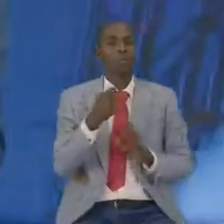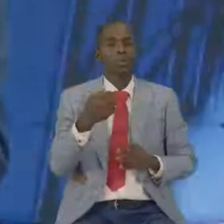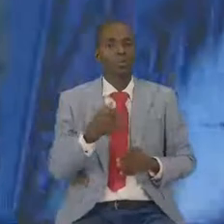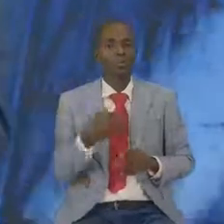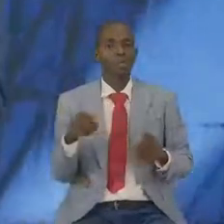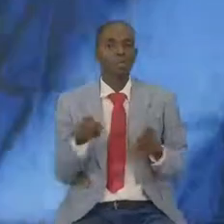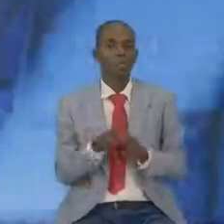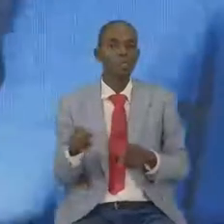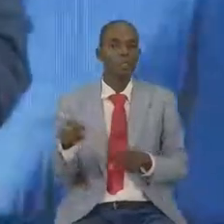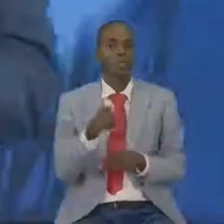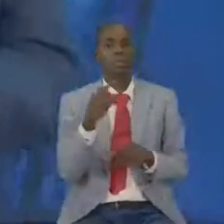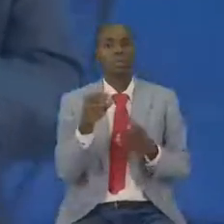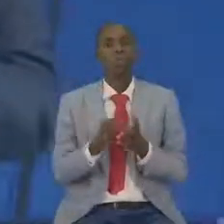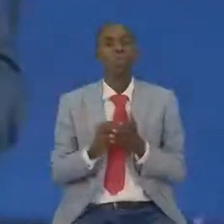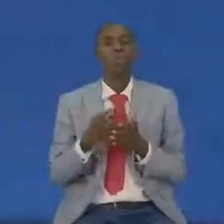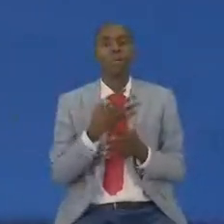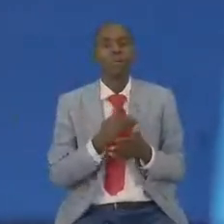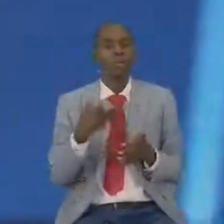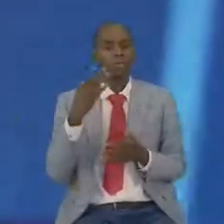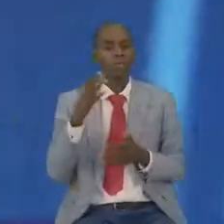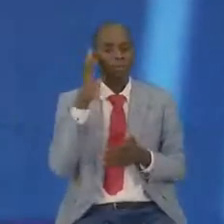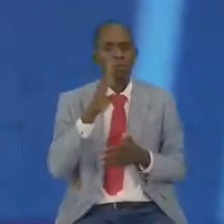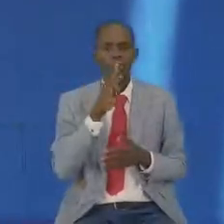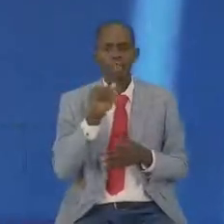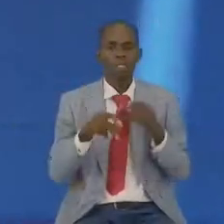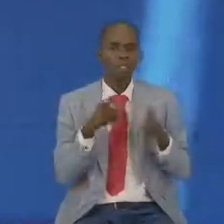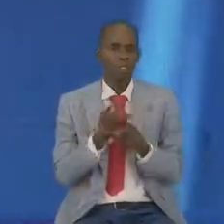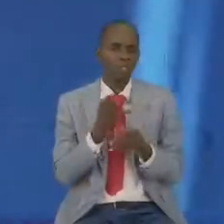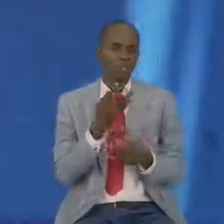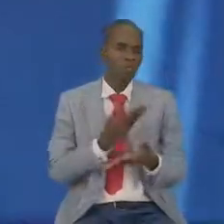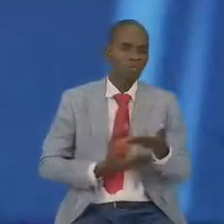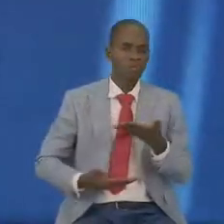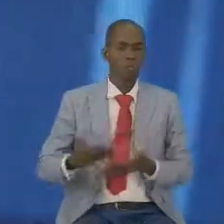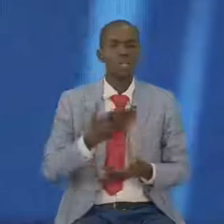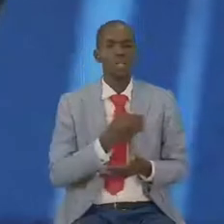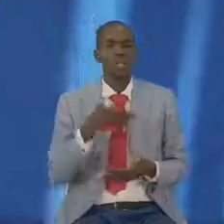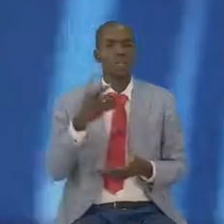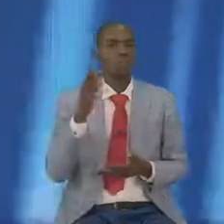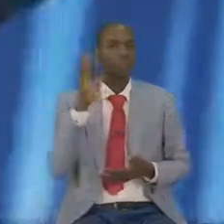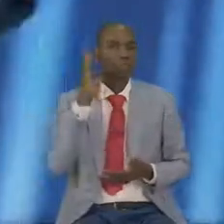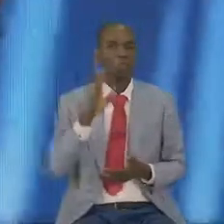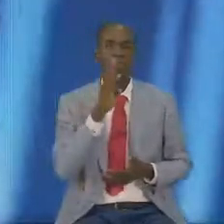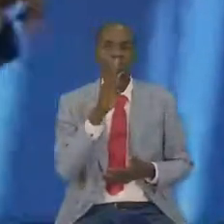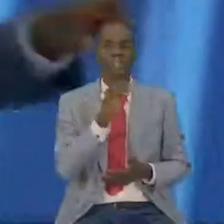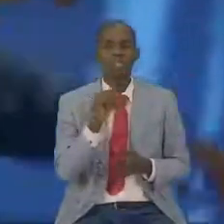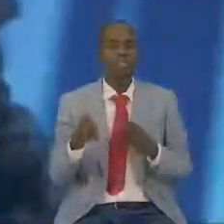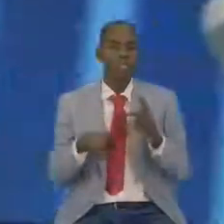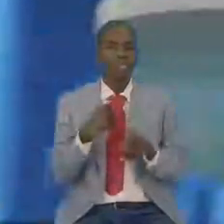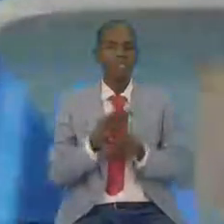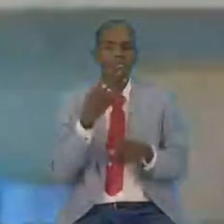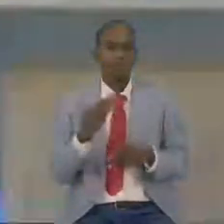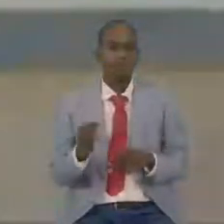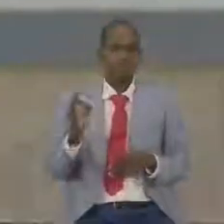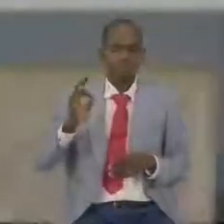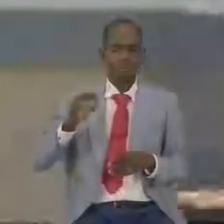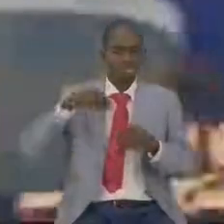leur père. Il y aura une telle interaction. Il y aura une interpénétration.